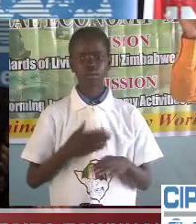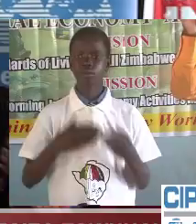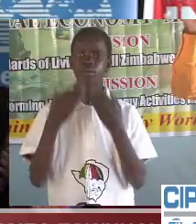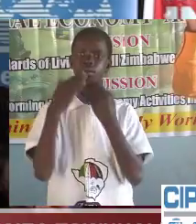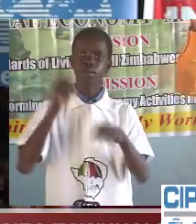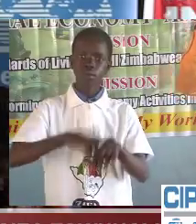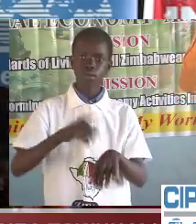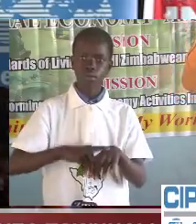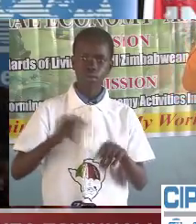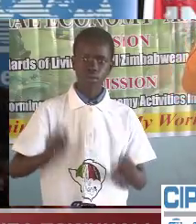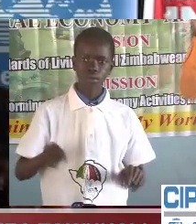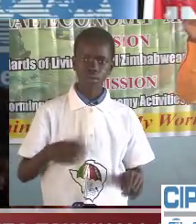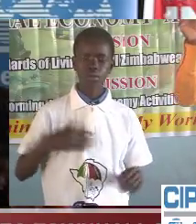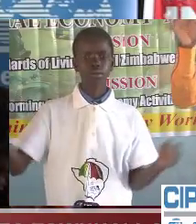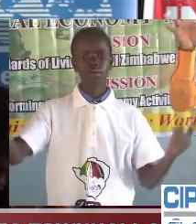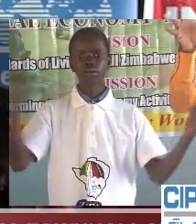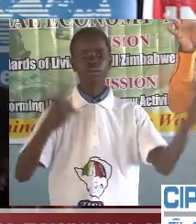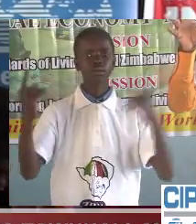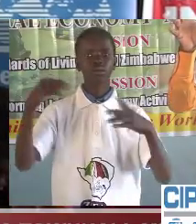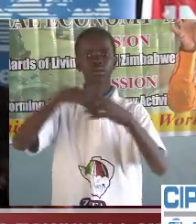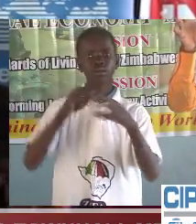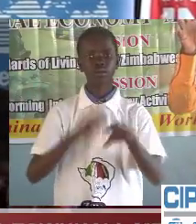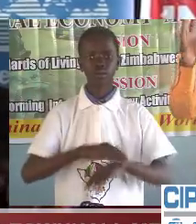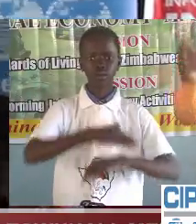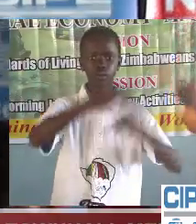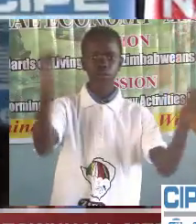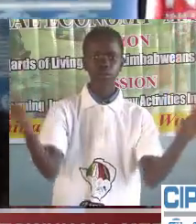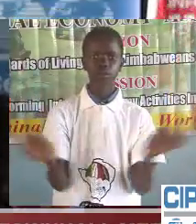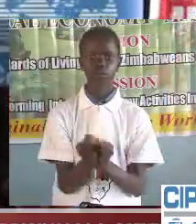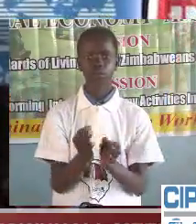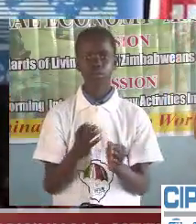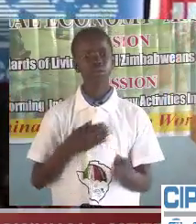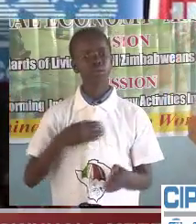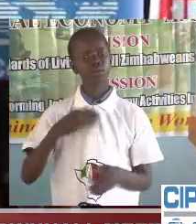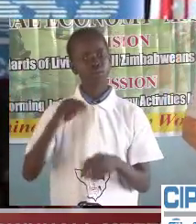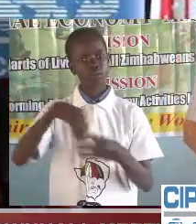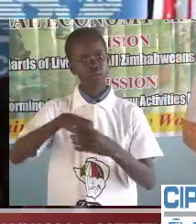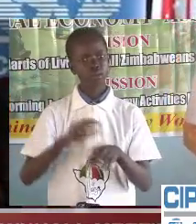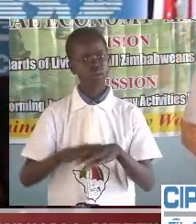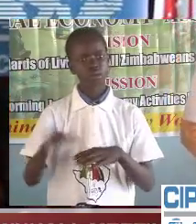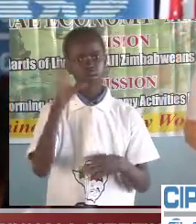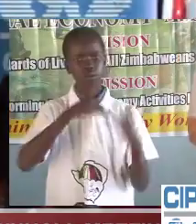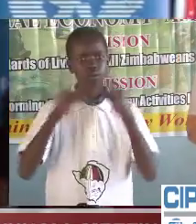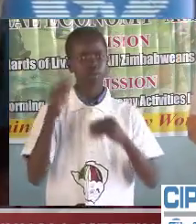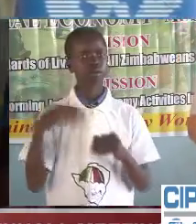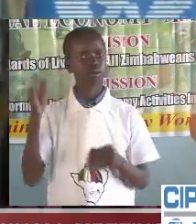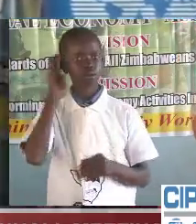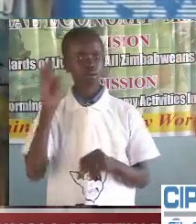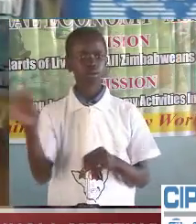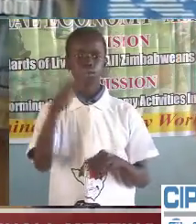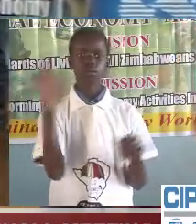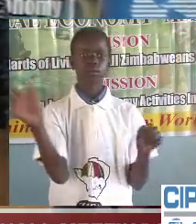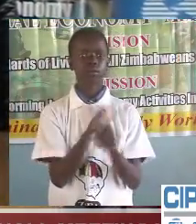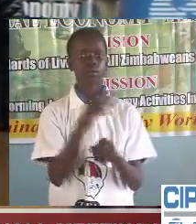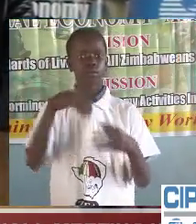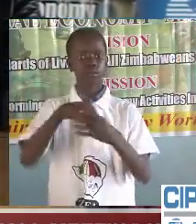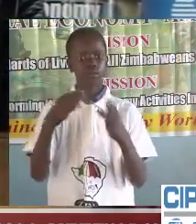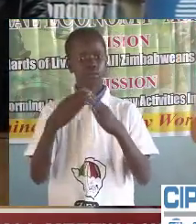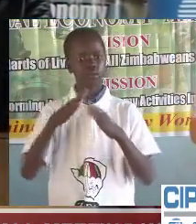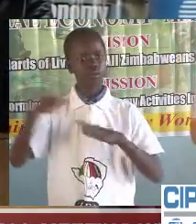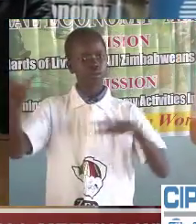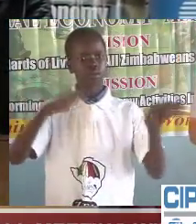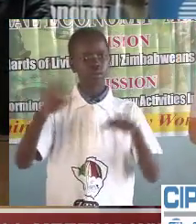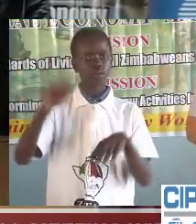ino yataungana Mwari savanhu lenyu. Baba kuti tipakurirwe zvataba tinenzara baba kudzimba dzedu. Ndoda kutenda